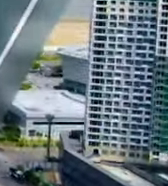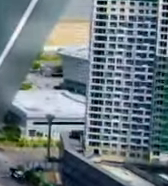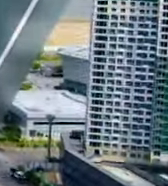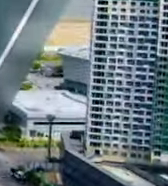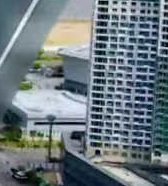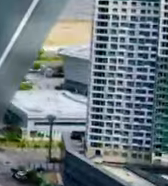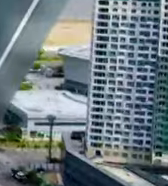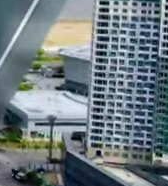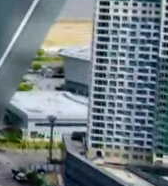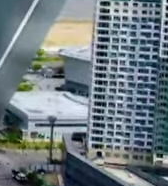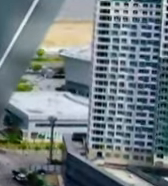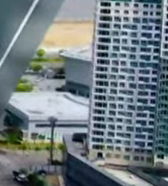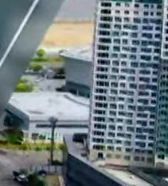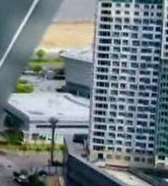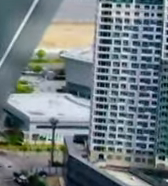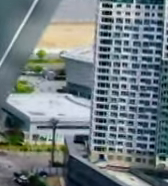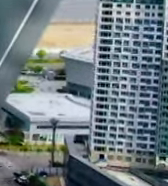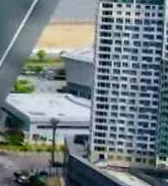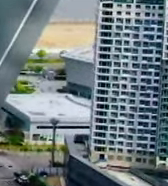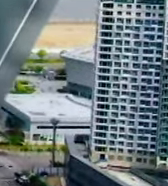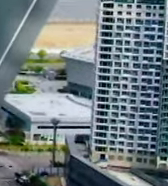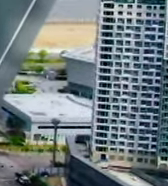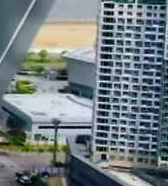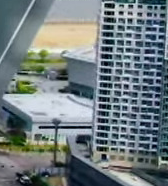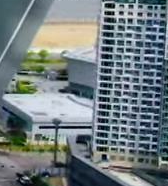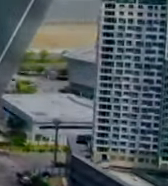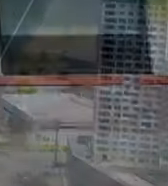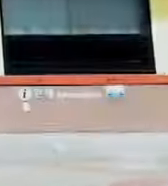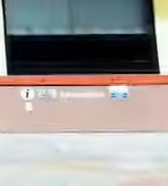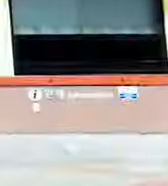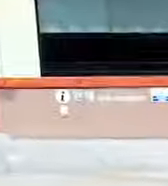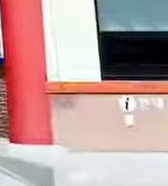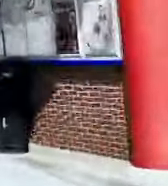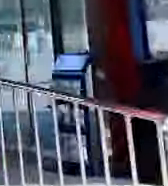인천입니다. 6.8%.